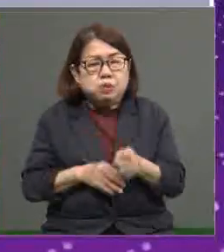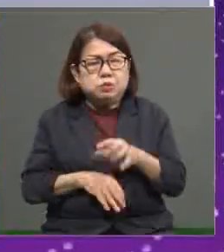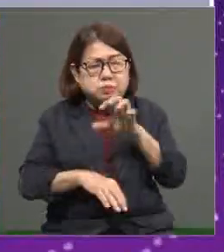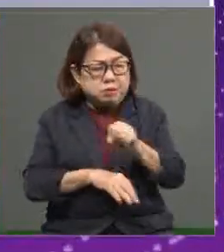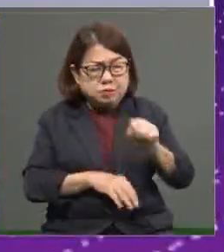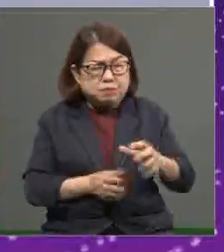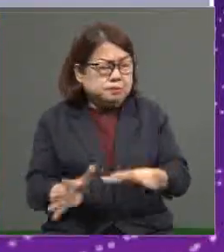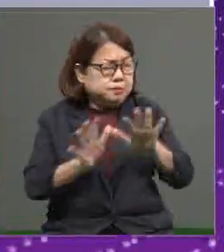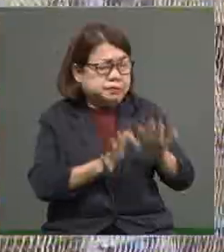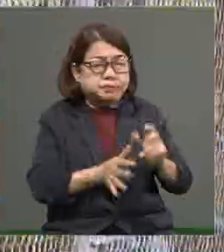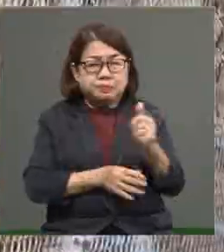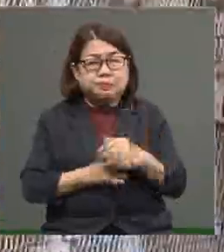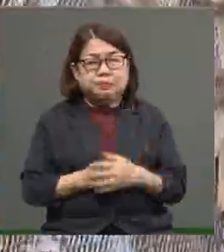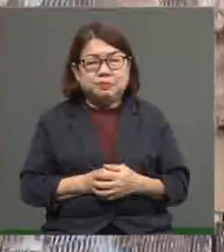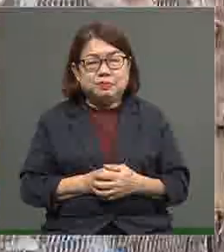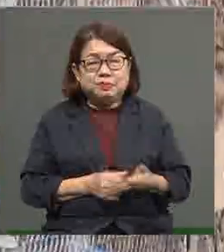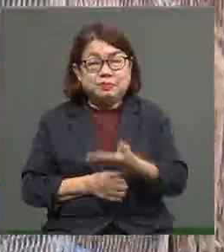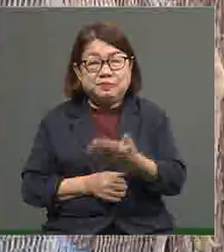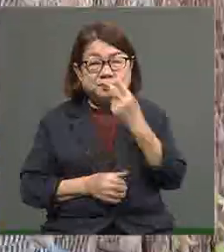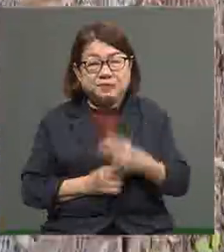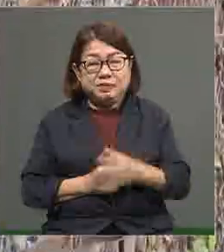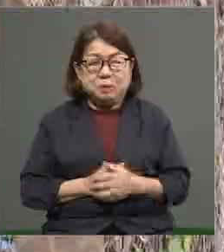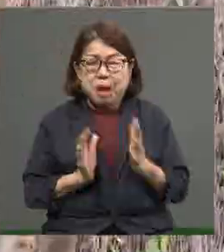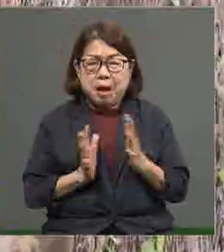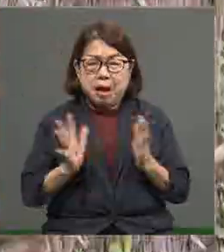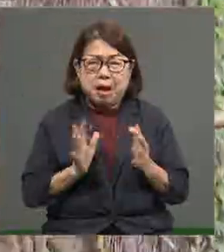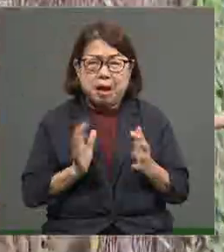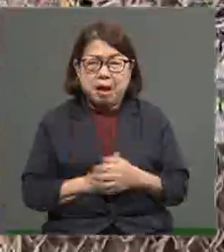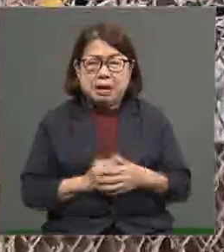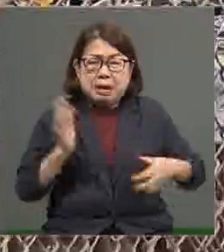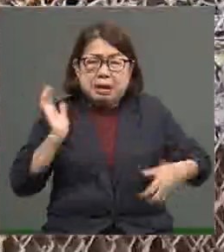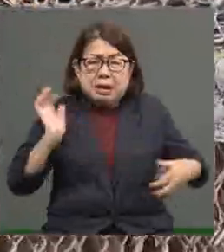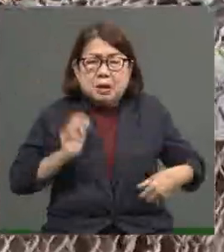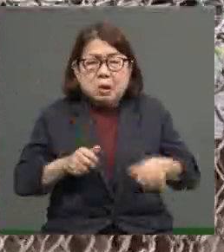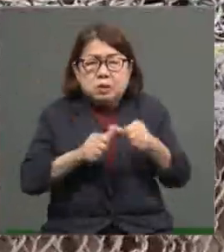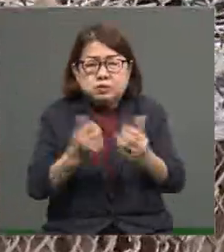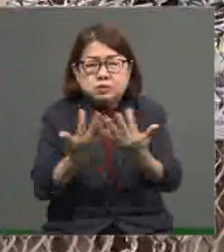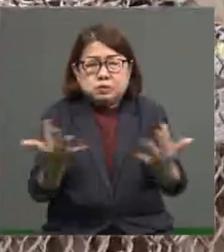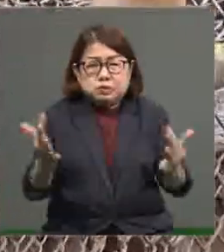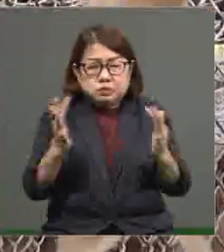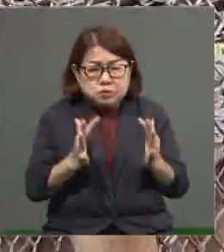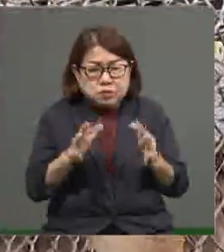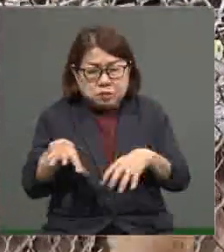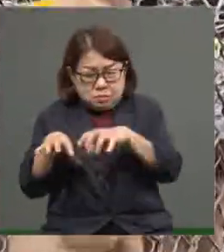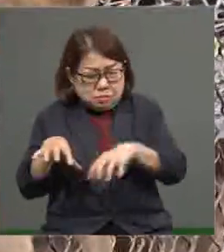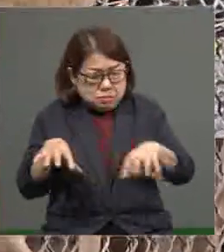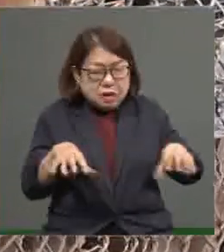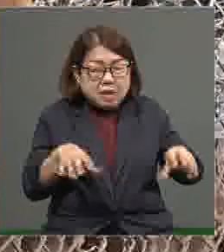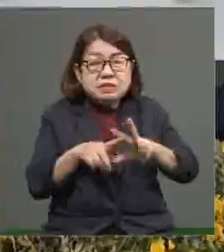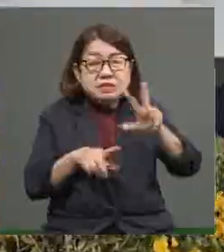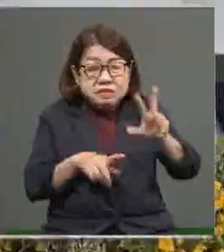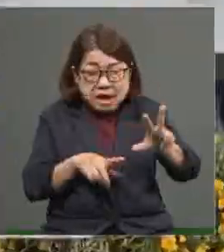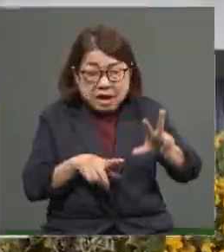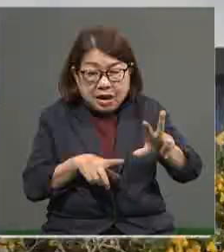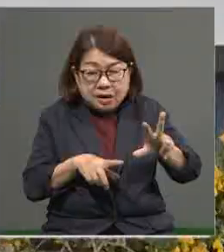สุดด้วยครับพาคุณผู้ชมไปดูเนี่ยนะฮะลิงเยอะมากเนี่ยเป็นลิงที่หนีออกจากกรงขังที่ 3ซึ่งเป็นโซนกรงลิงมโนรา